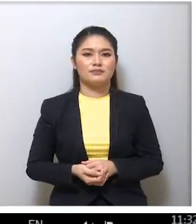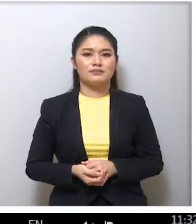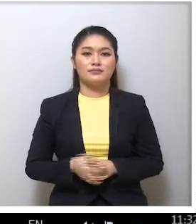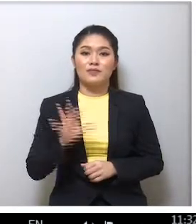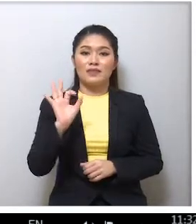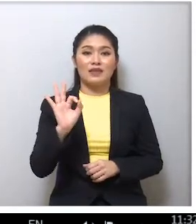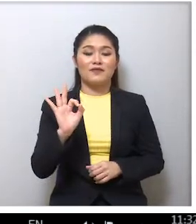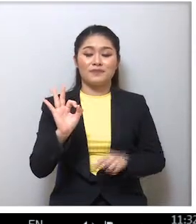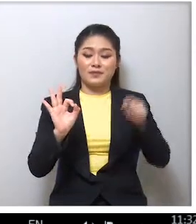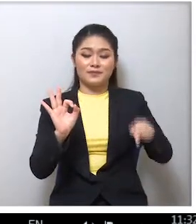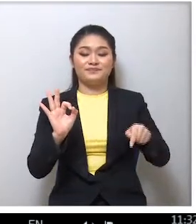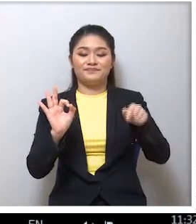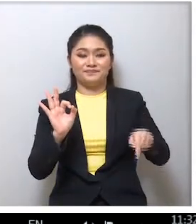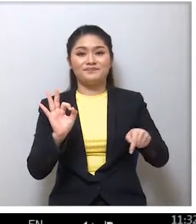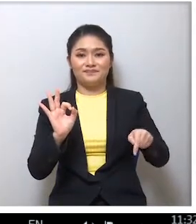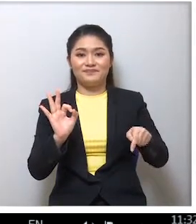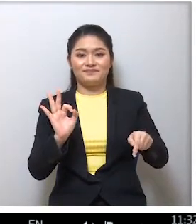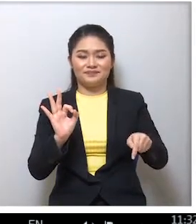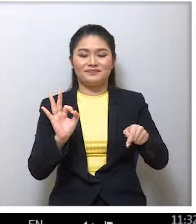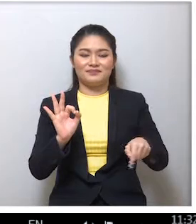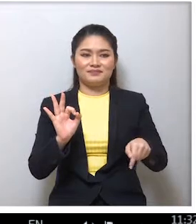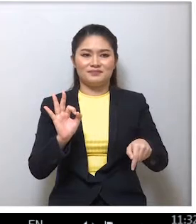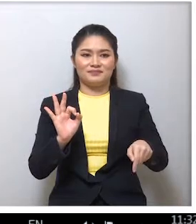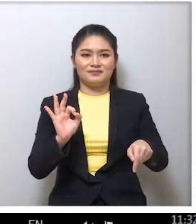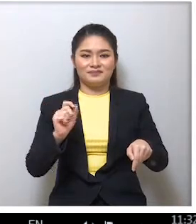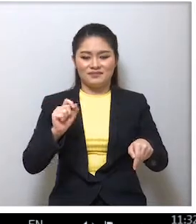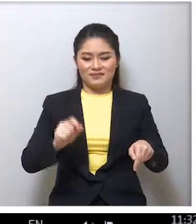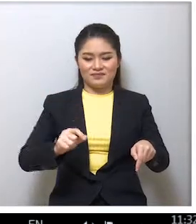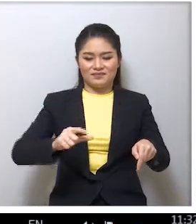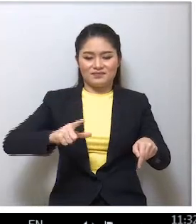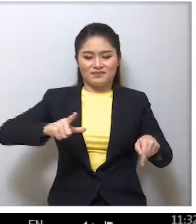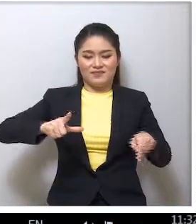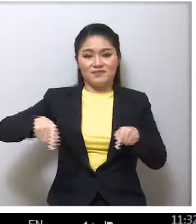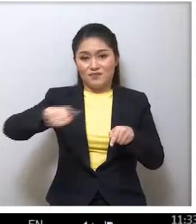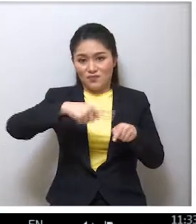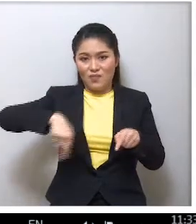ากด F ที่คีย์บอร์ดนะครับจากนั้นก็วาดทรงกลมขึ้นมา